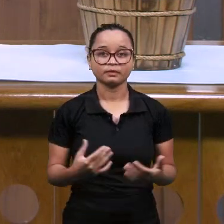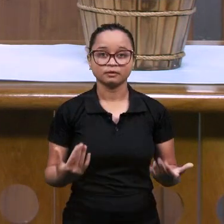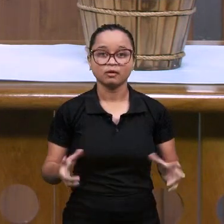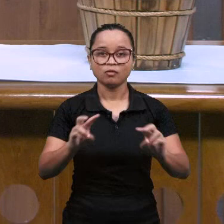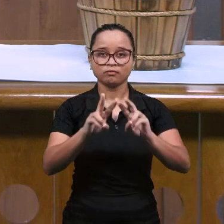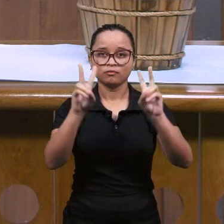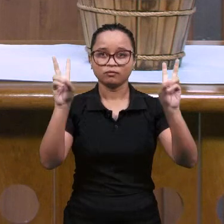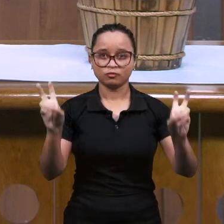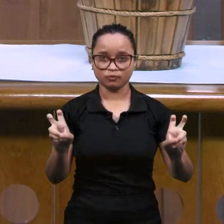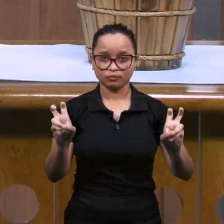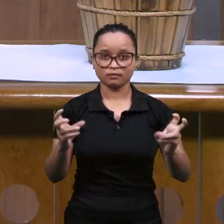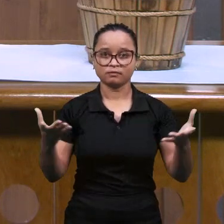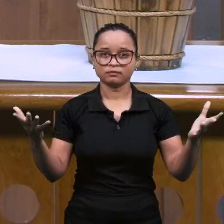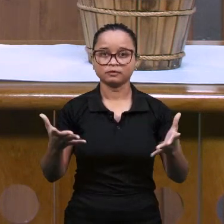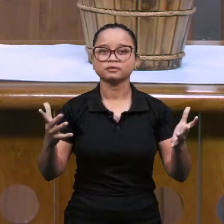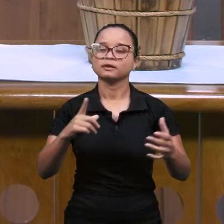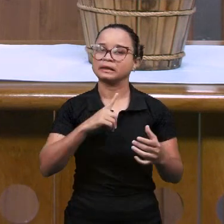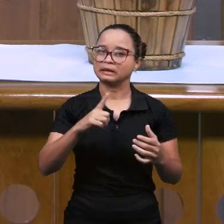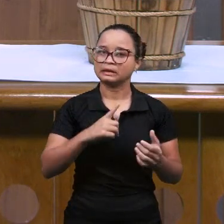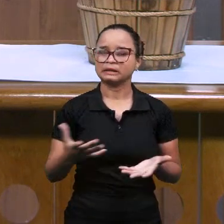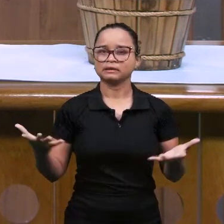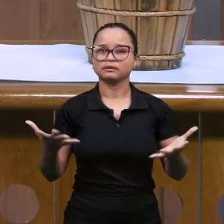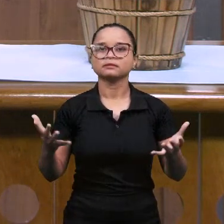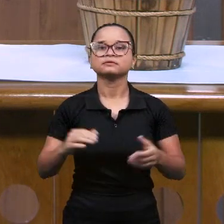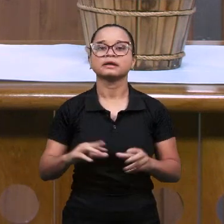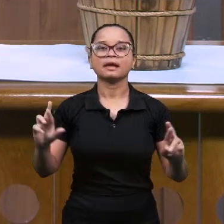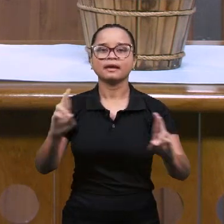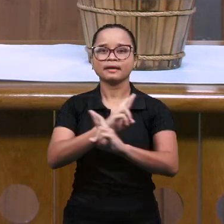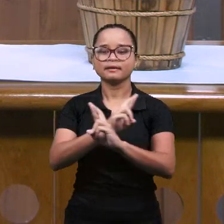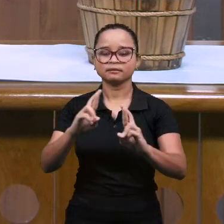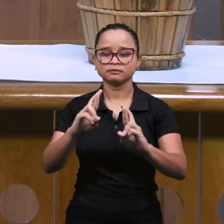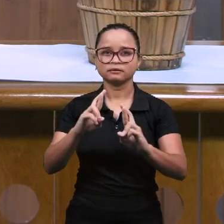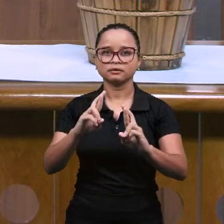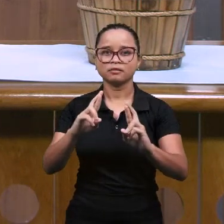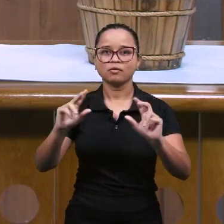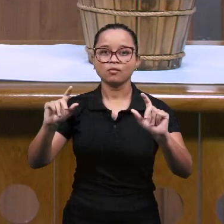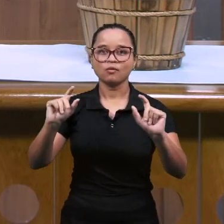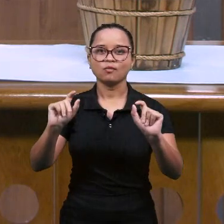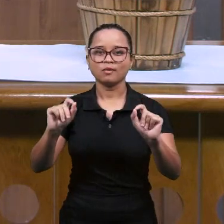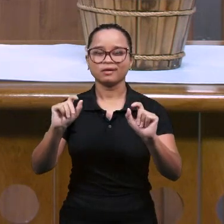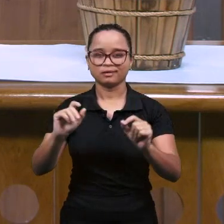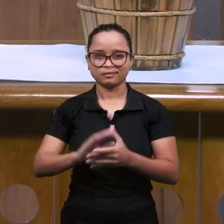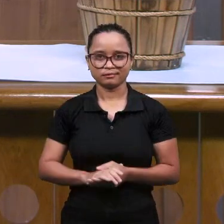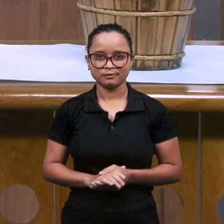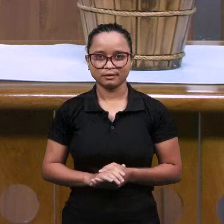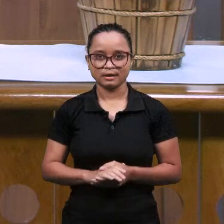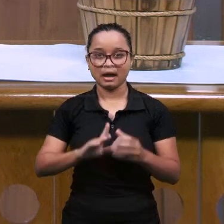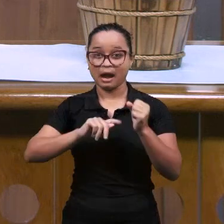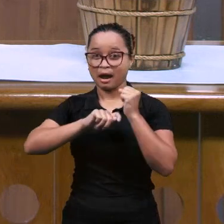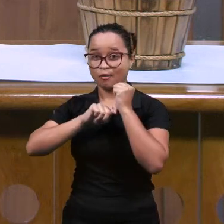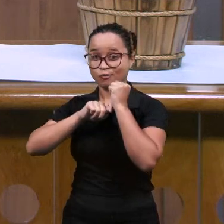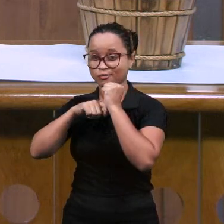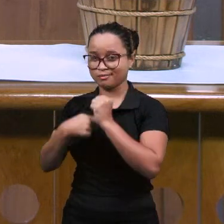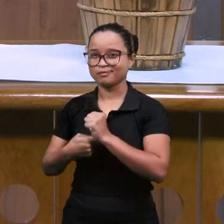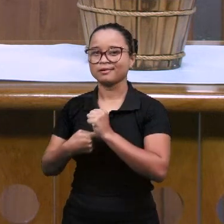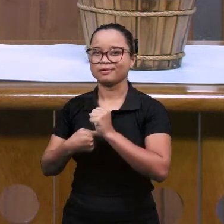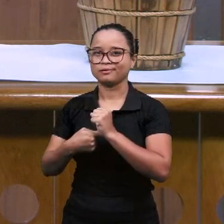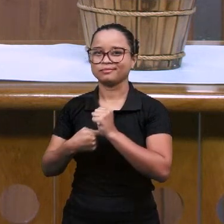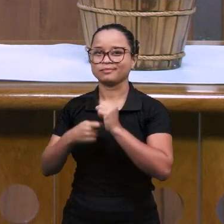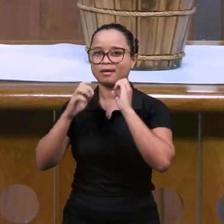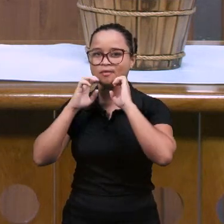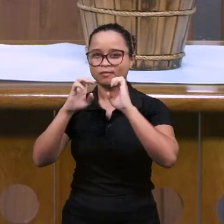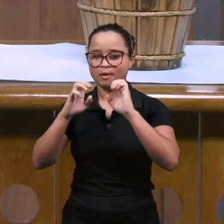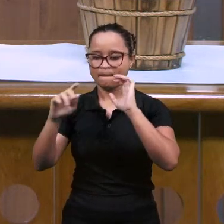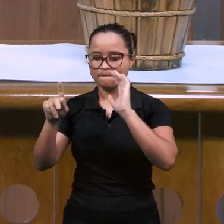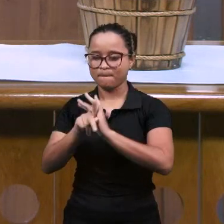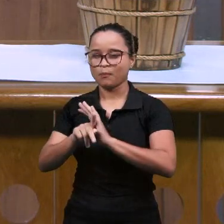Et ce sujet sera abordé, fait référence au mystère de l'Évangile de Jésus. Et nous